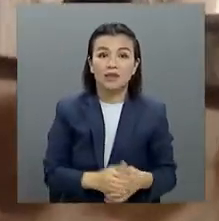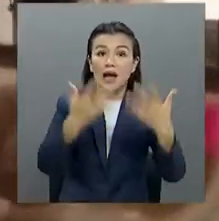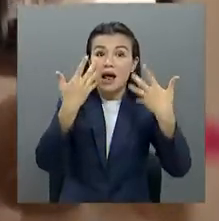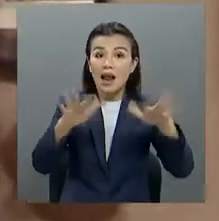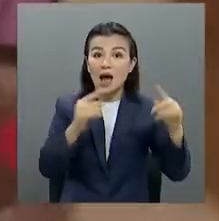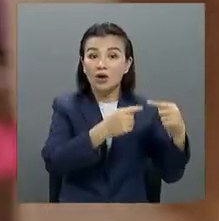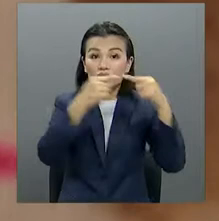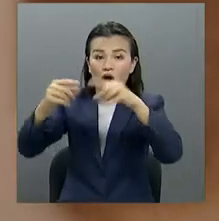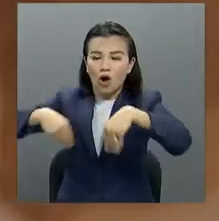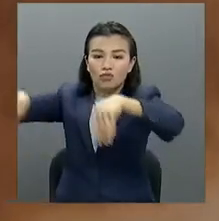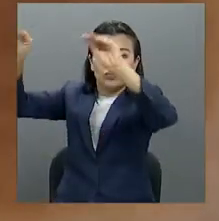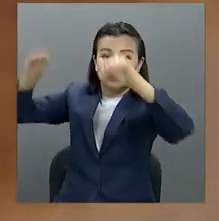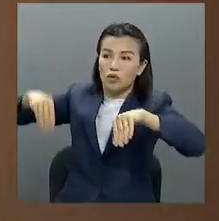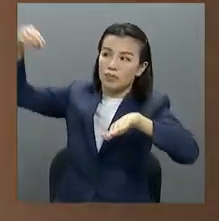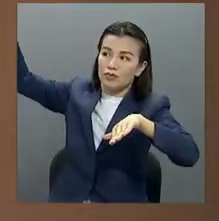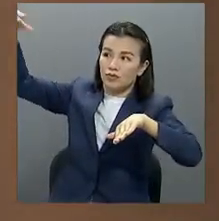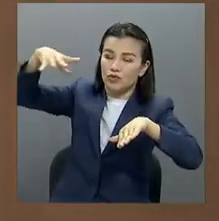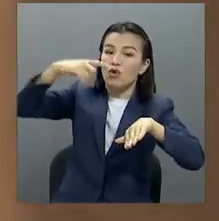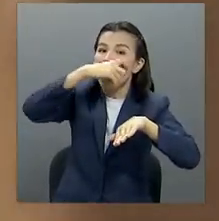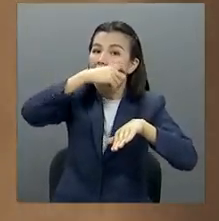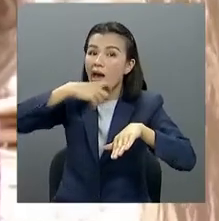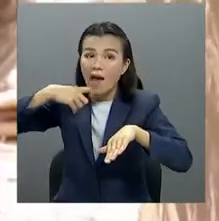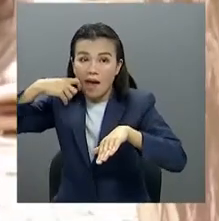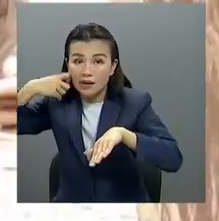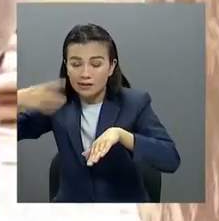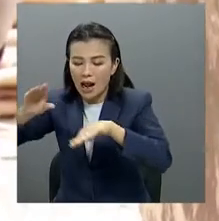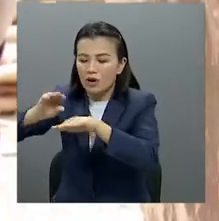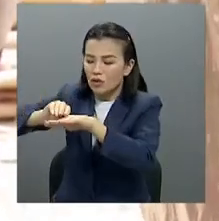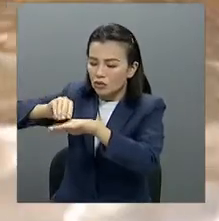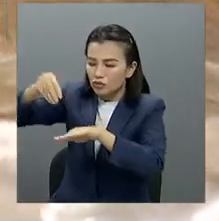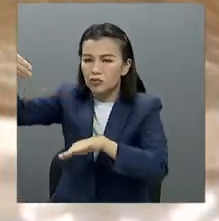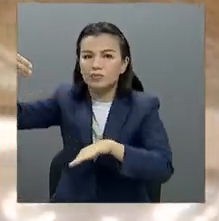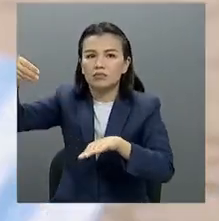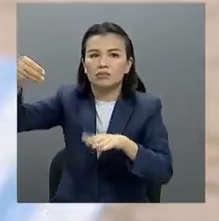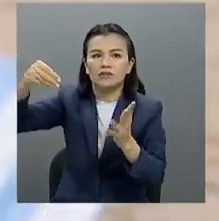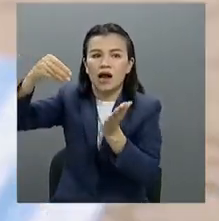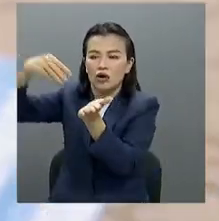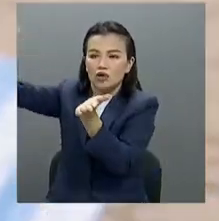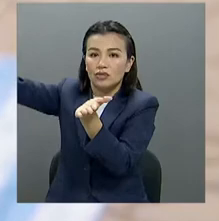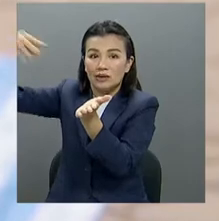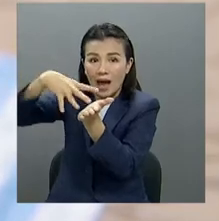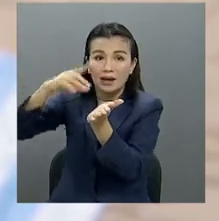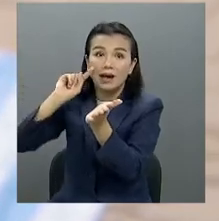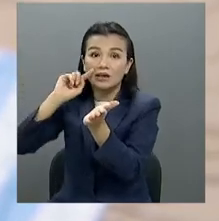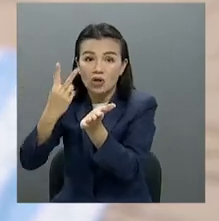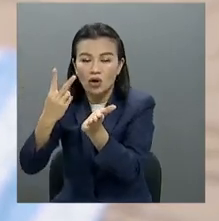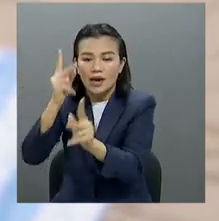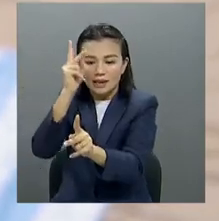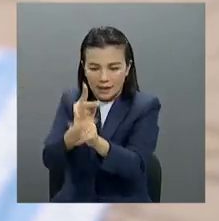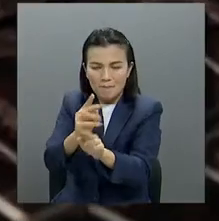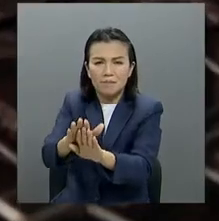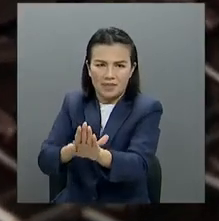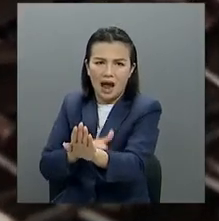แห้งพอแห้งสนิทแล้วจึงลอกแผ่นน้ำหนังออกไปตากแดดแถมหนึ่งรอบก็จะสามารถเก็บน้ำหนังได้เป็นเวลาเมินขึ้นนิย